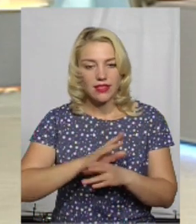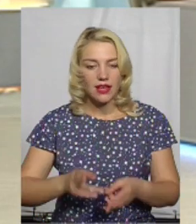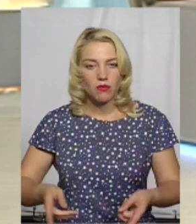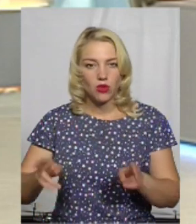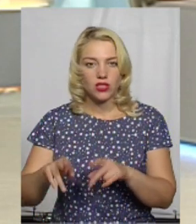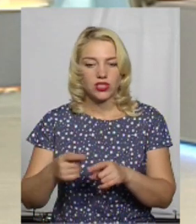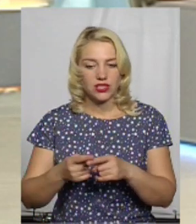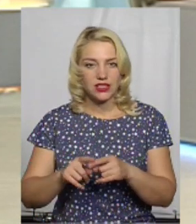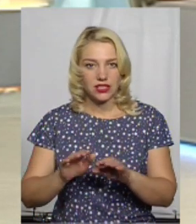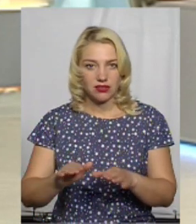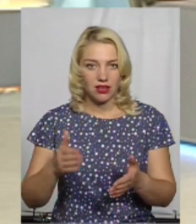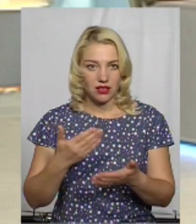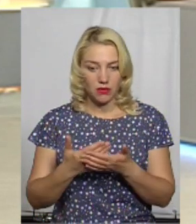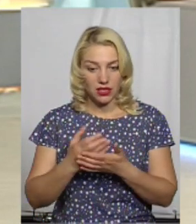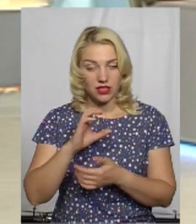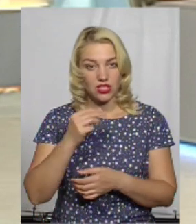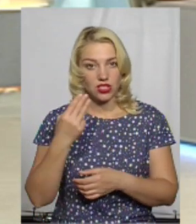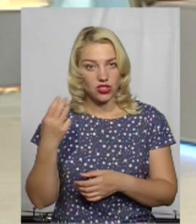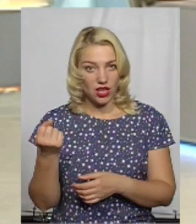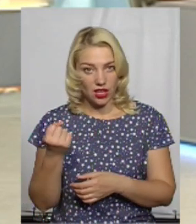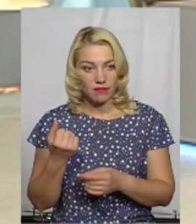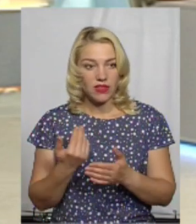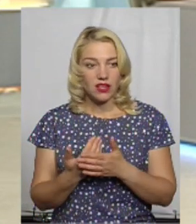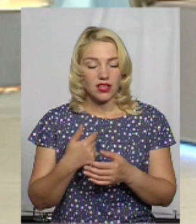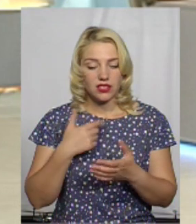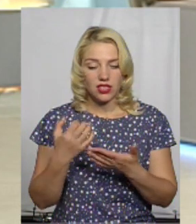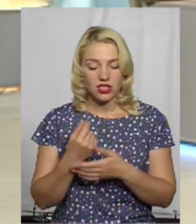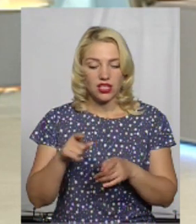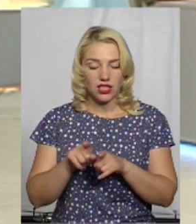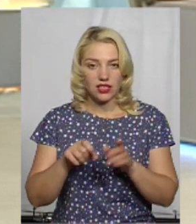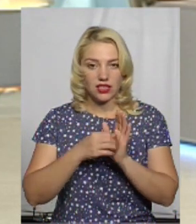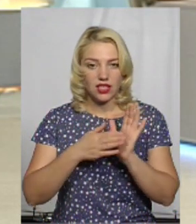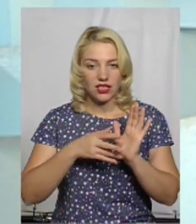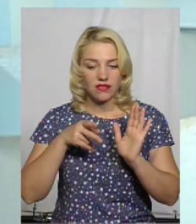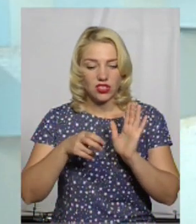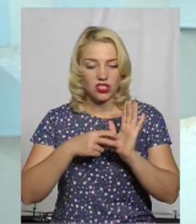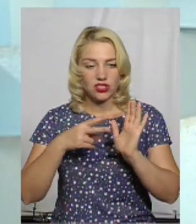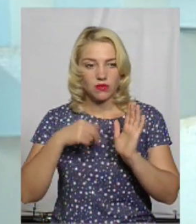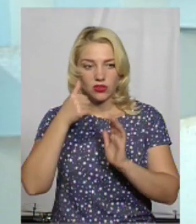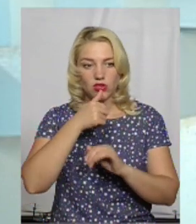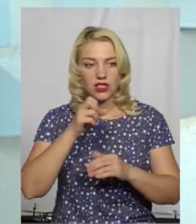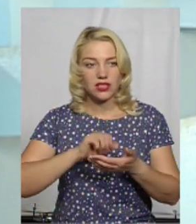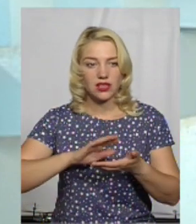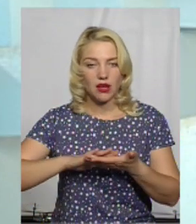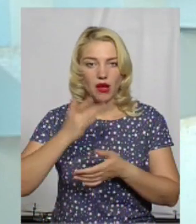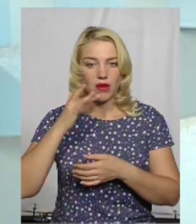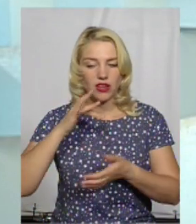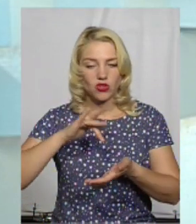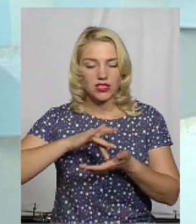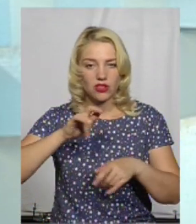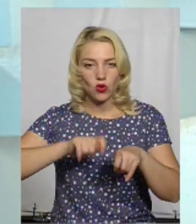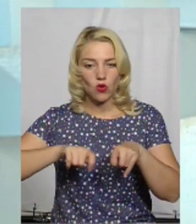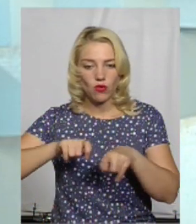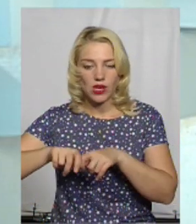в скруті. Наприклад, у США, я знайшла такі дані за 2017 рік, за даними Американського центру